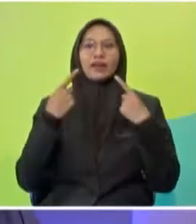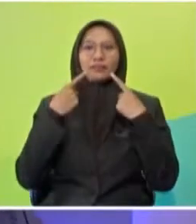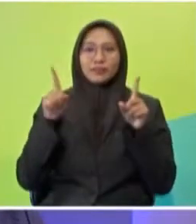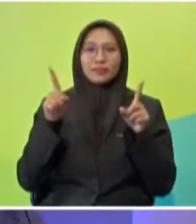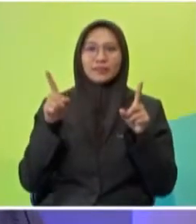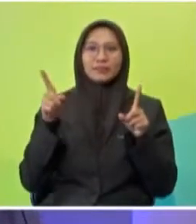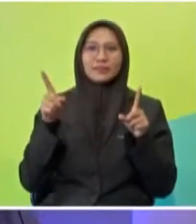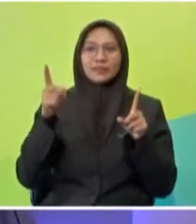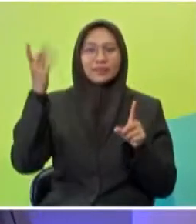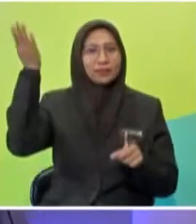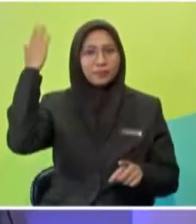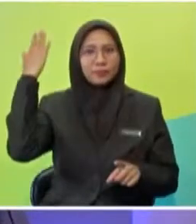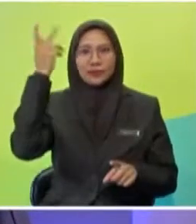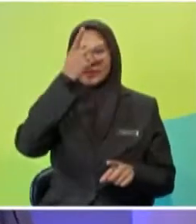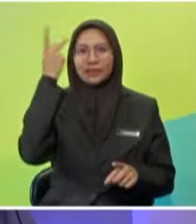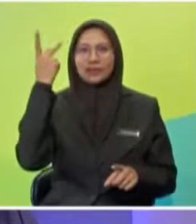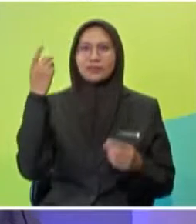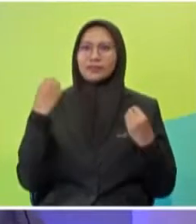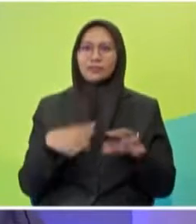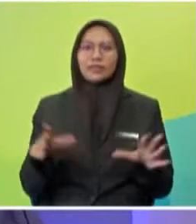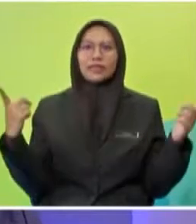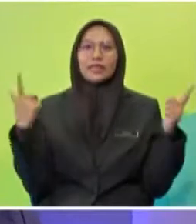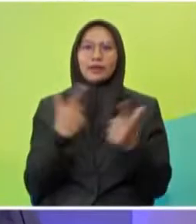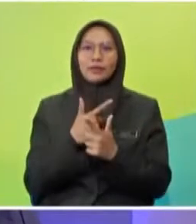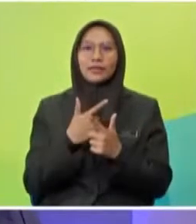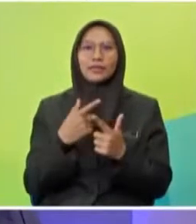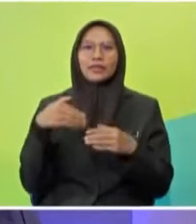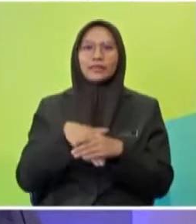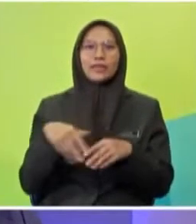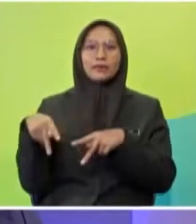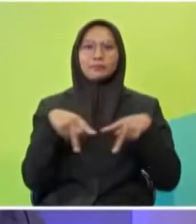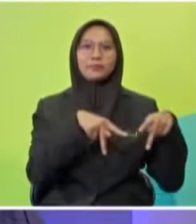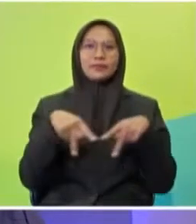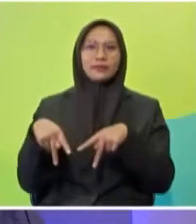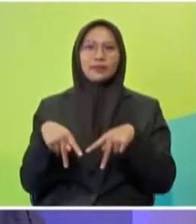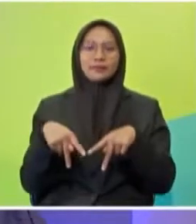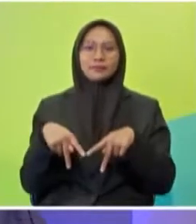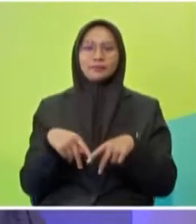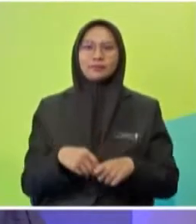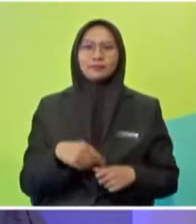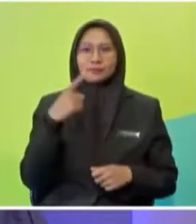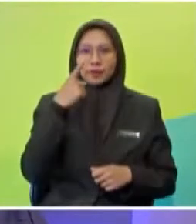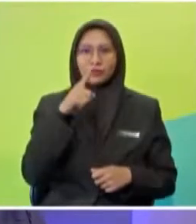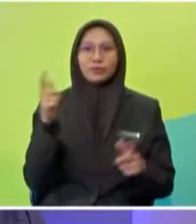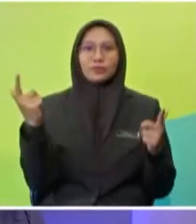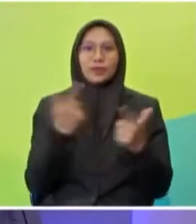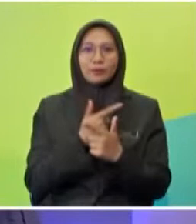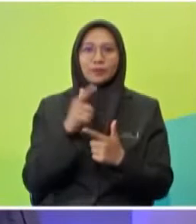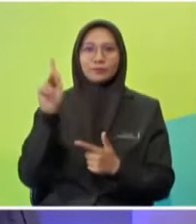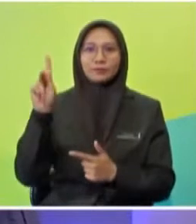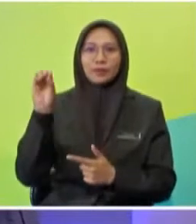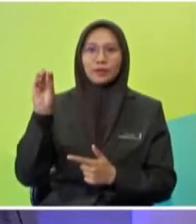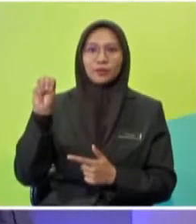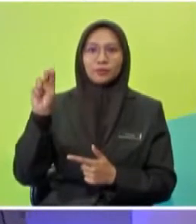semasa zamaan suatu peperangan teluk dan amter buaya menentang komunis ketika itu baik Bagaimana